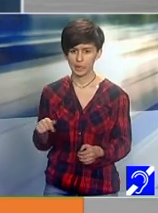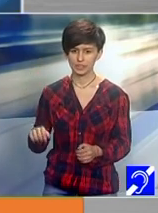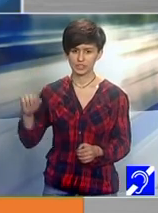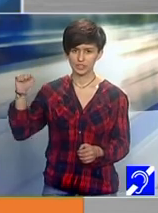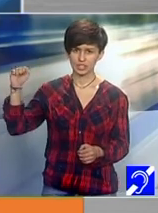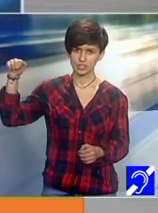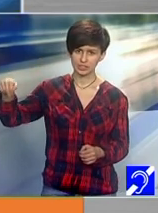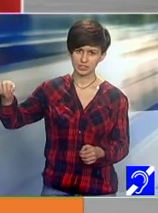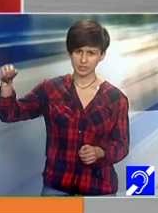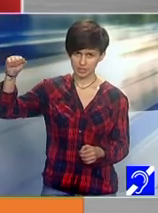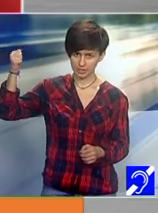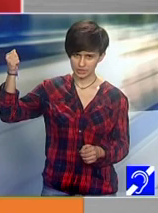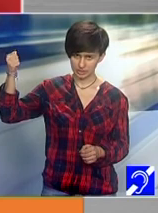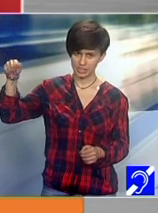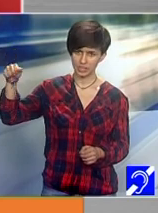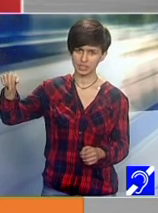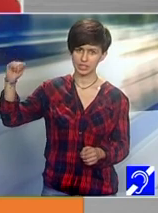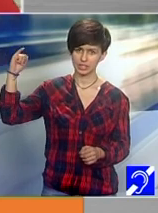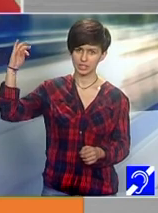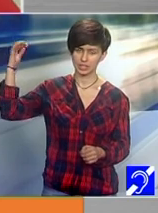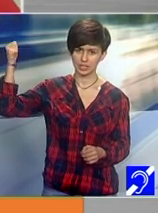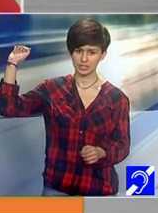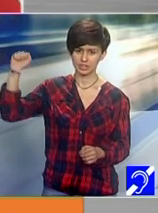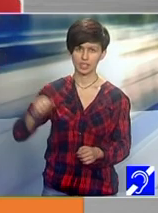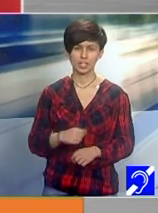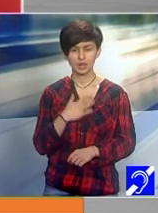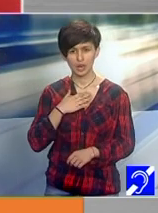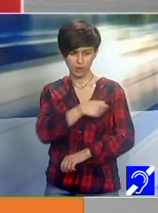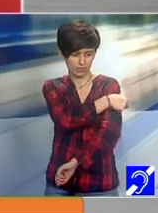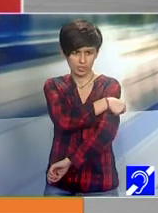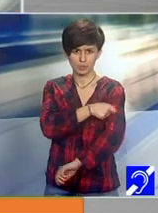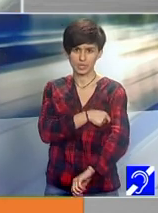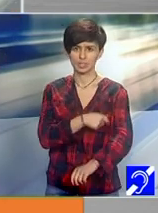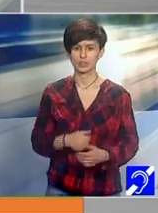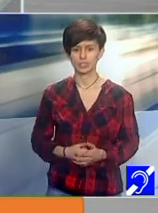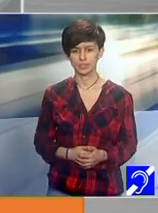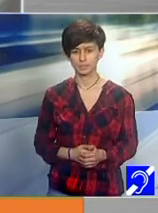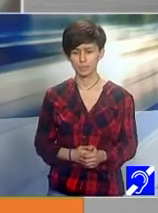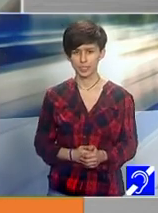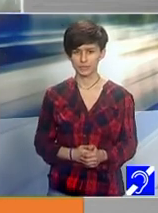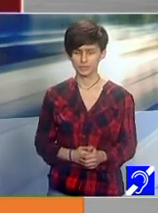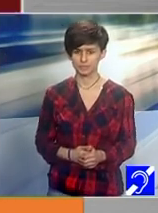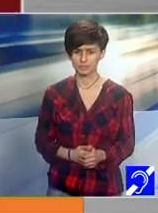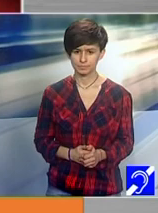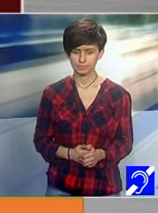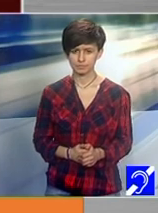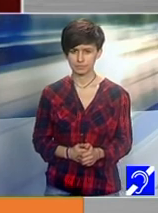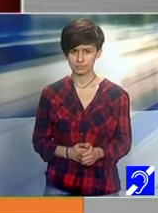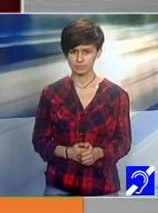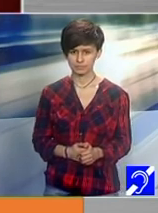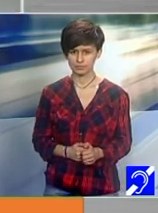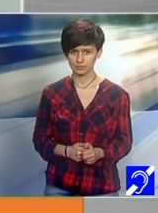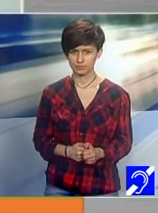banderole, lăsând la o parte discursul liderilor lor. Mă rog, nu asta este